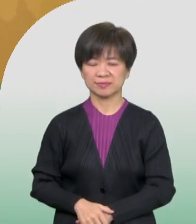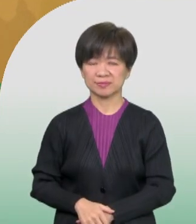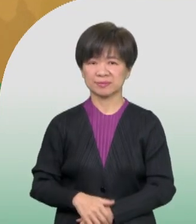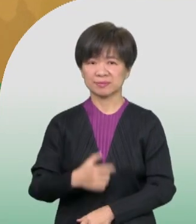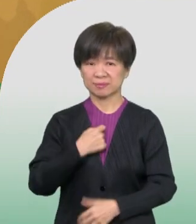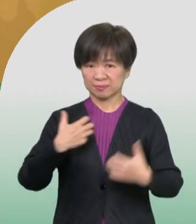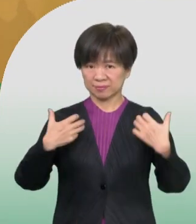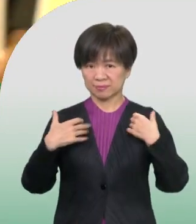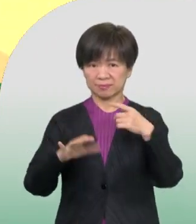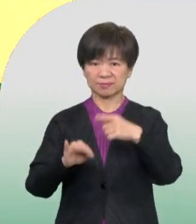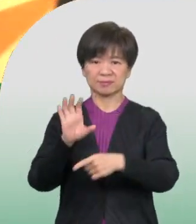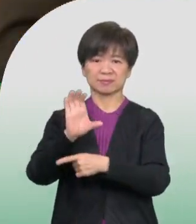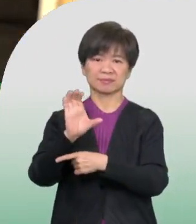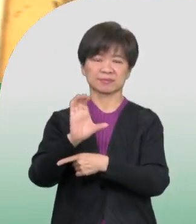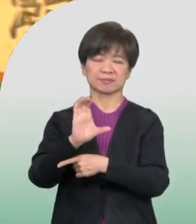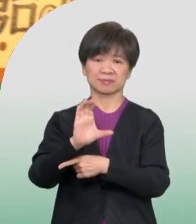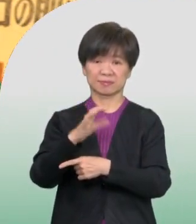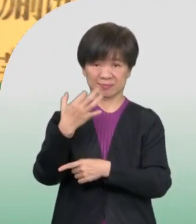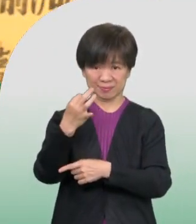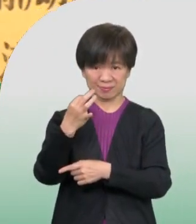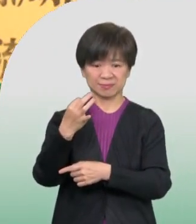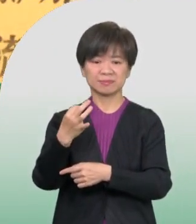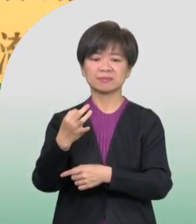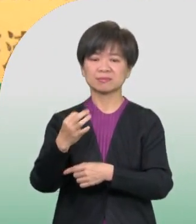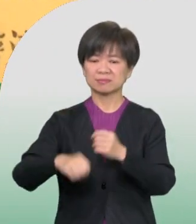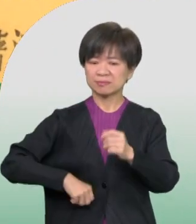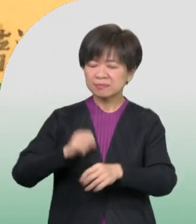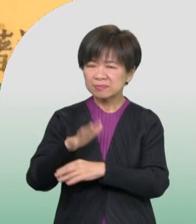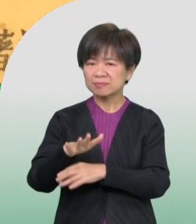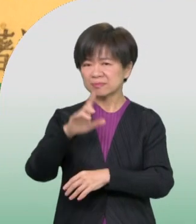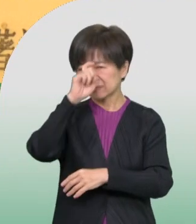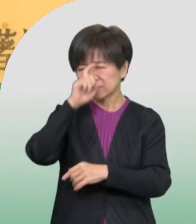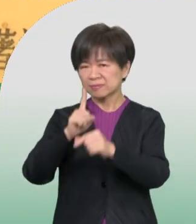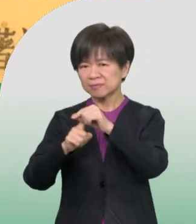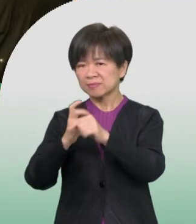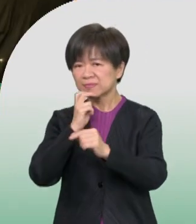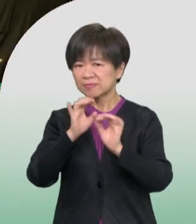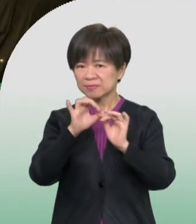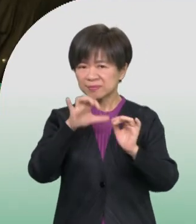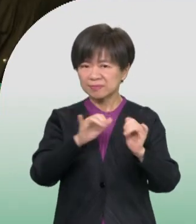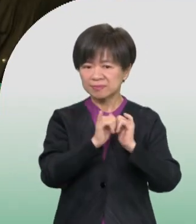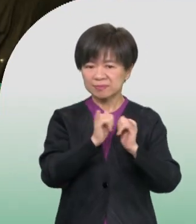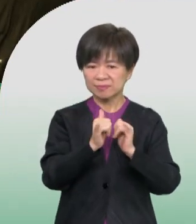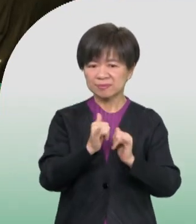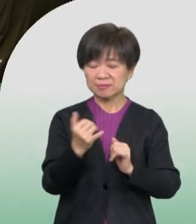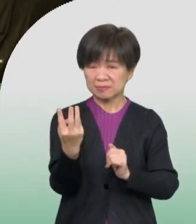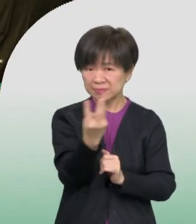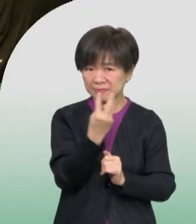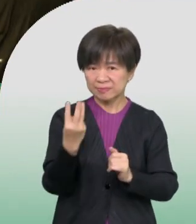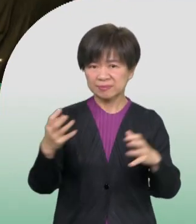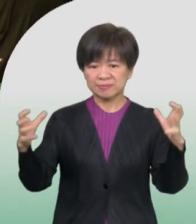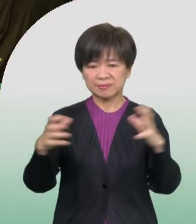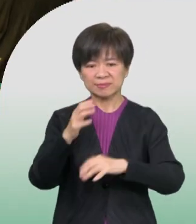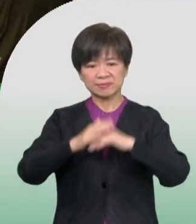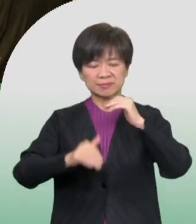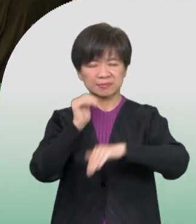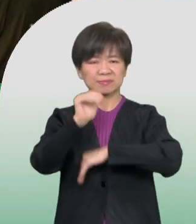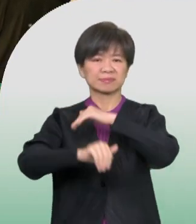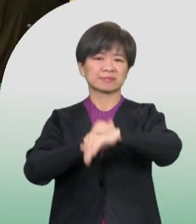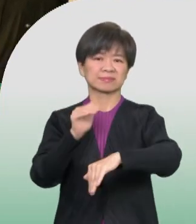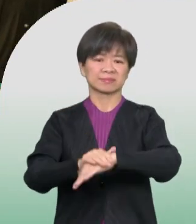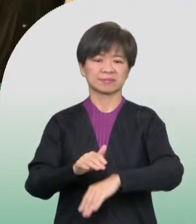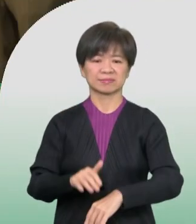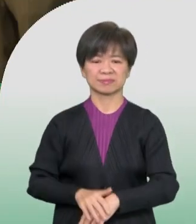摊求商个经费，就希望讲，你重用到地方、到民间个力量哈，台企个强化，要关